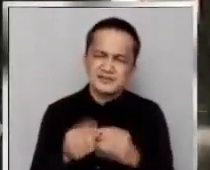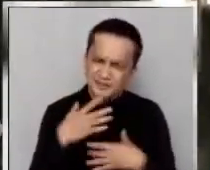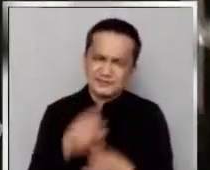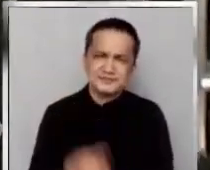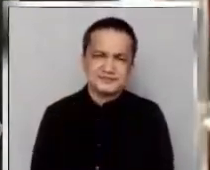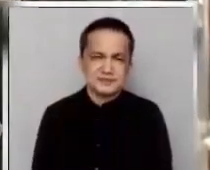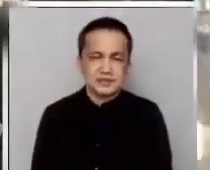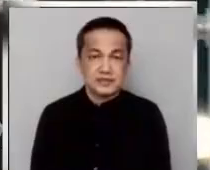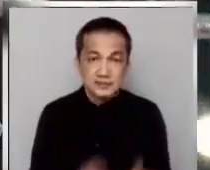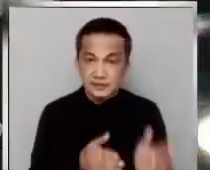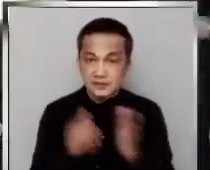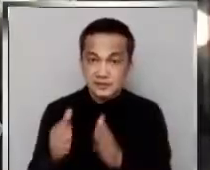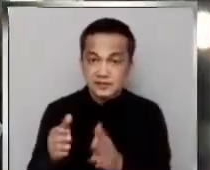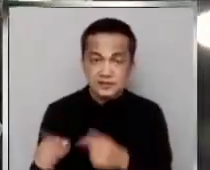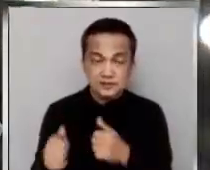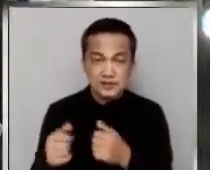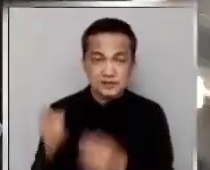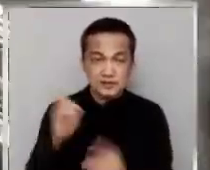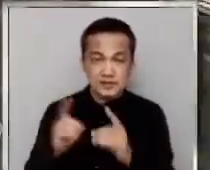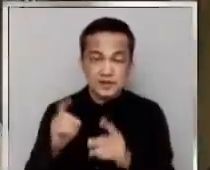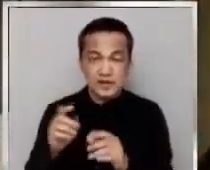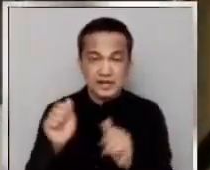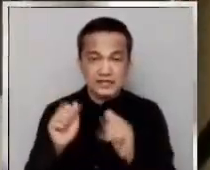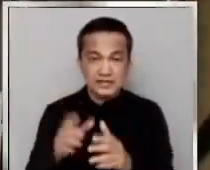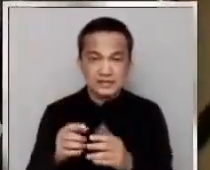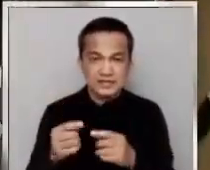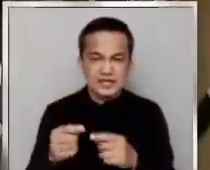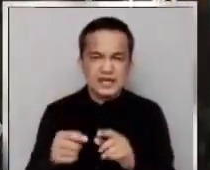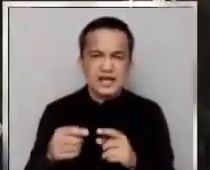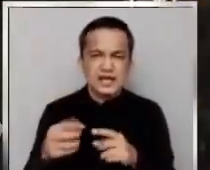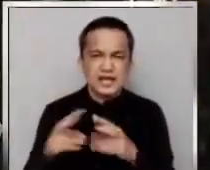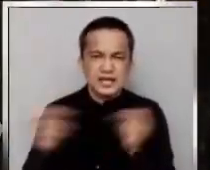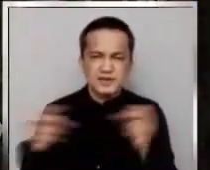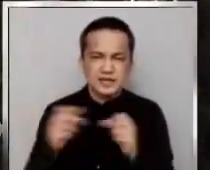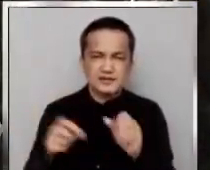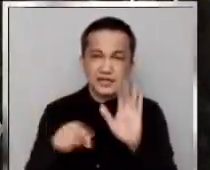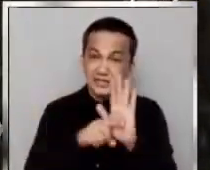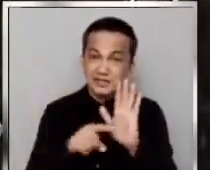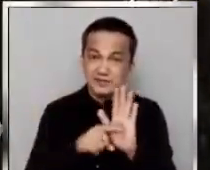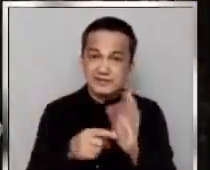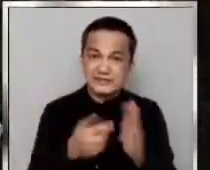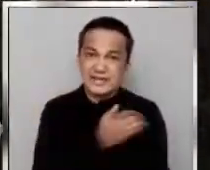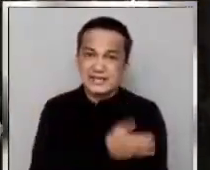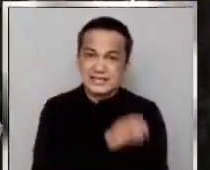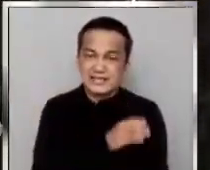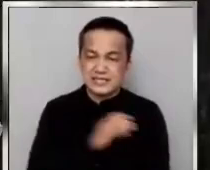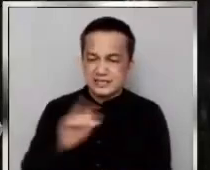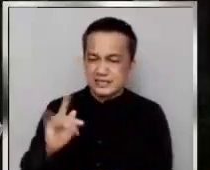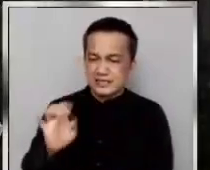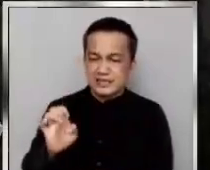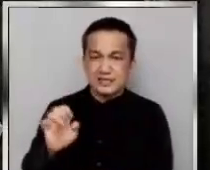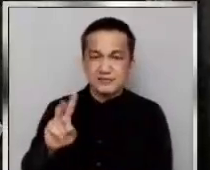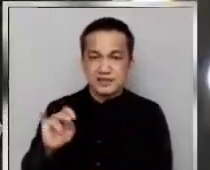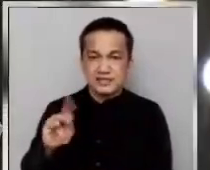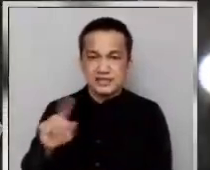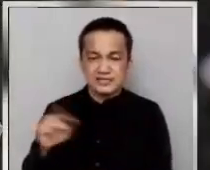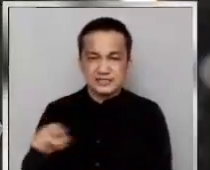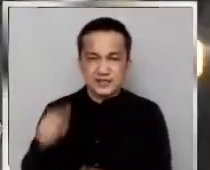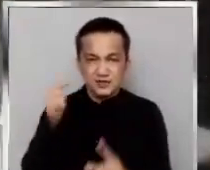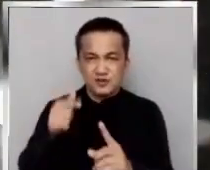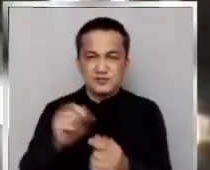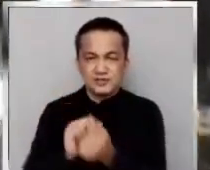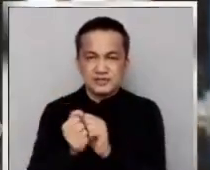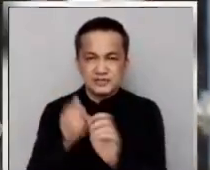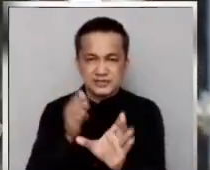very effective bilang drama actress at kontrabida namang si Kate Valdez. Ang goal daw maging isang psychologist. Balak niya raw mag-take up